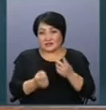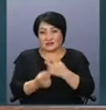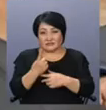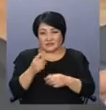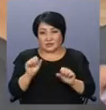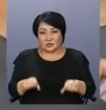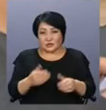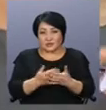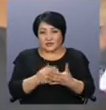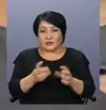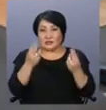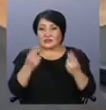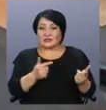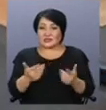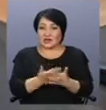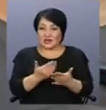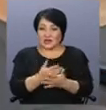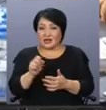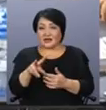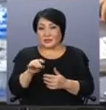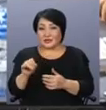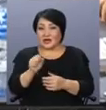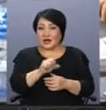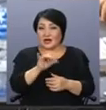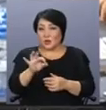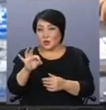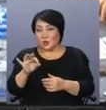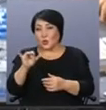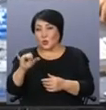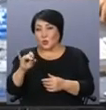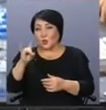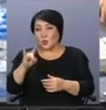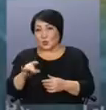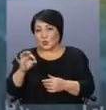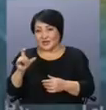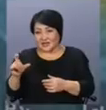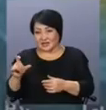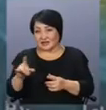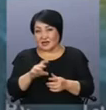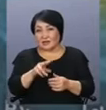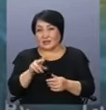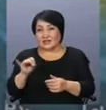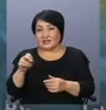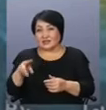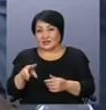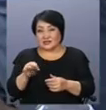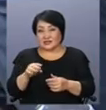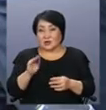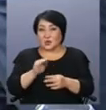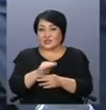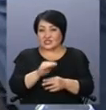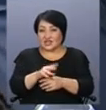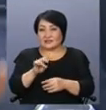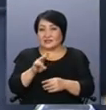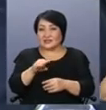мамандар дайындаған жаңа әліппейде ә, ө, о, ү әріптері диаграфтық, яғни қосалқы тамба мен белгіленбек.